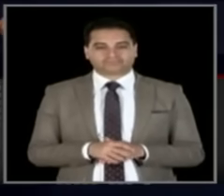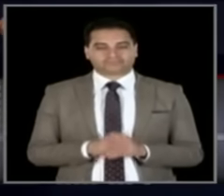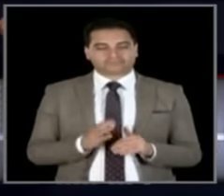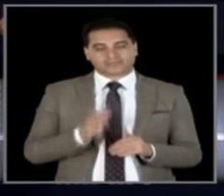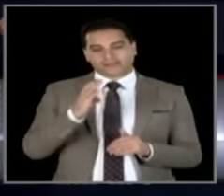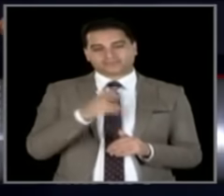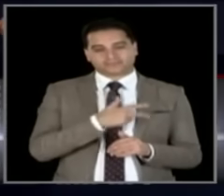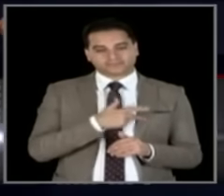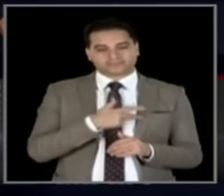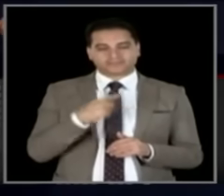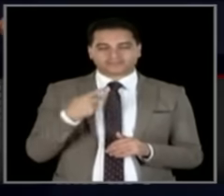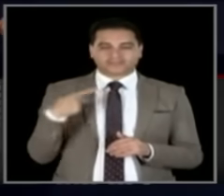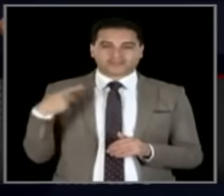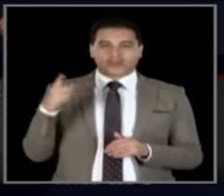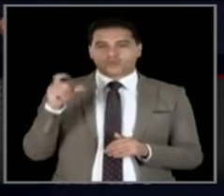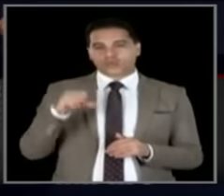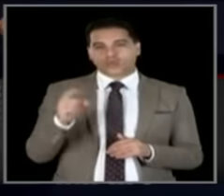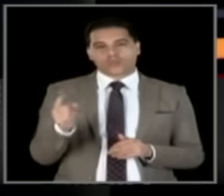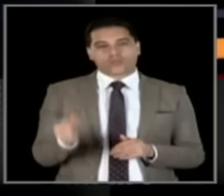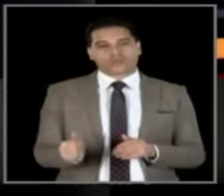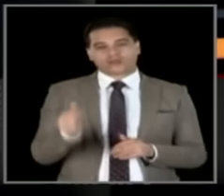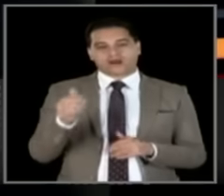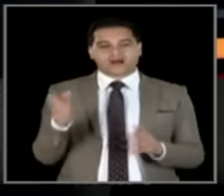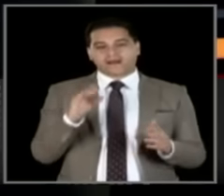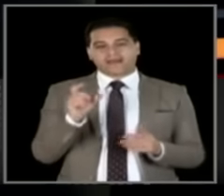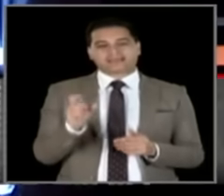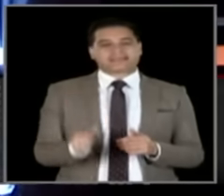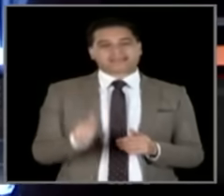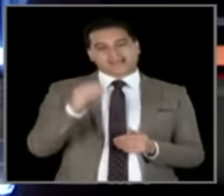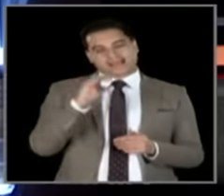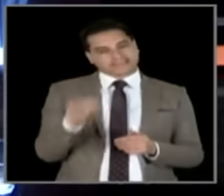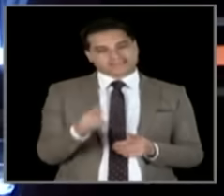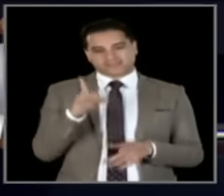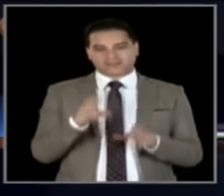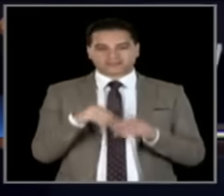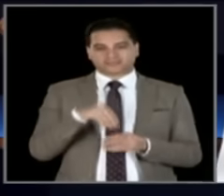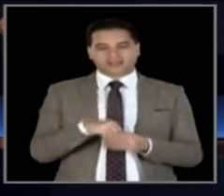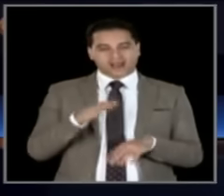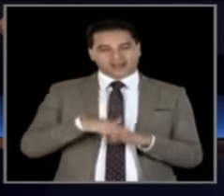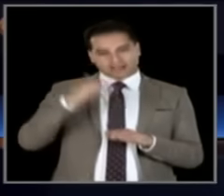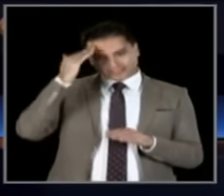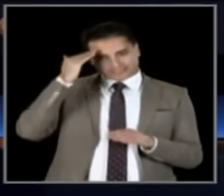الإجابة الصحيحة نورة ناجي. بتدور عن قصص للنساء